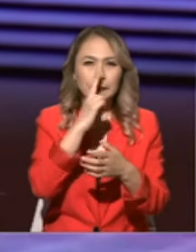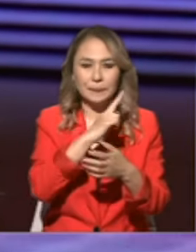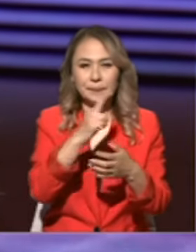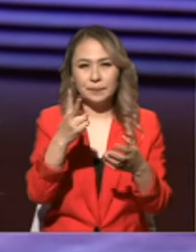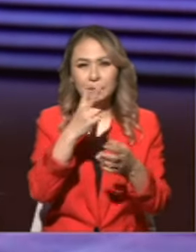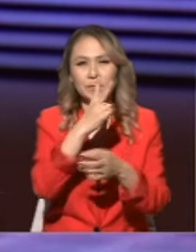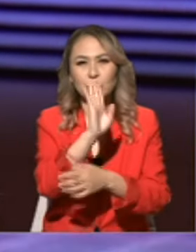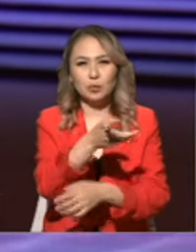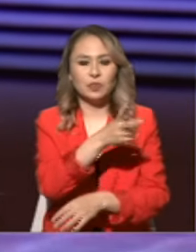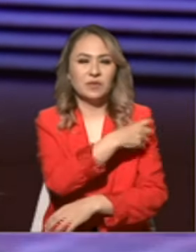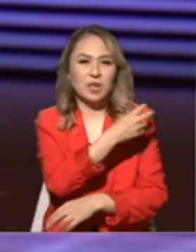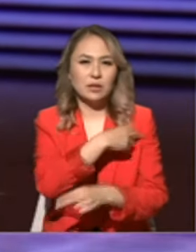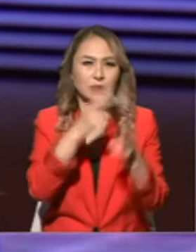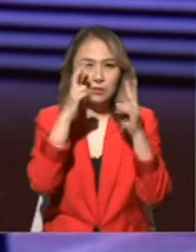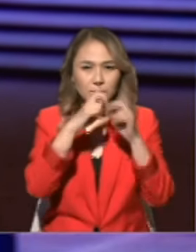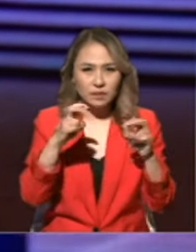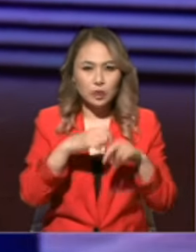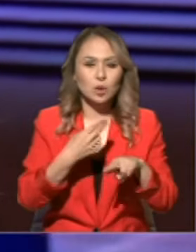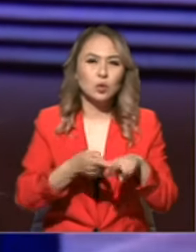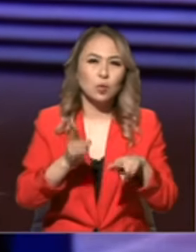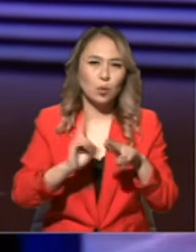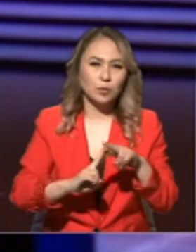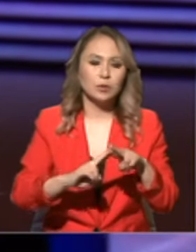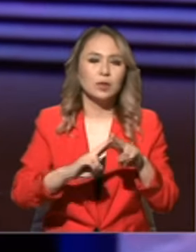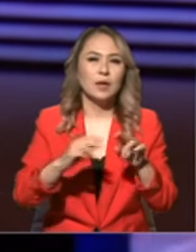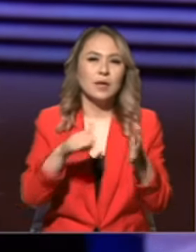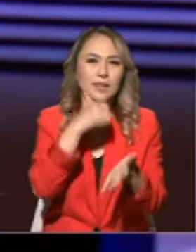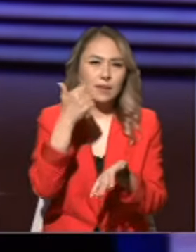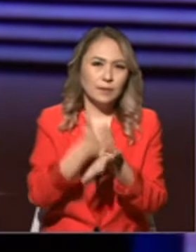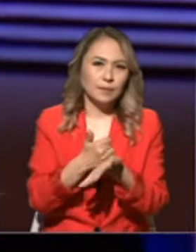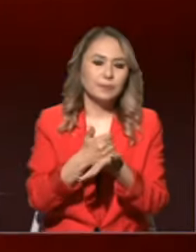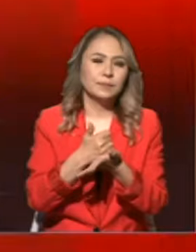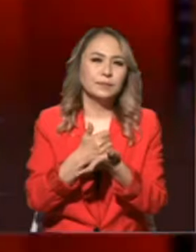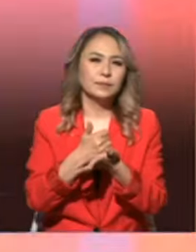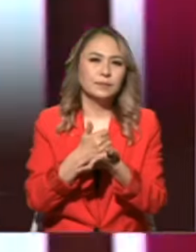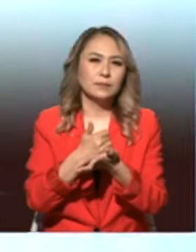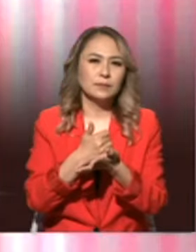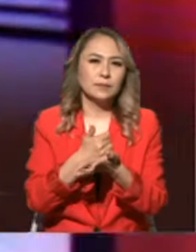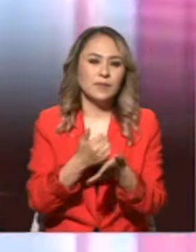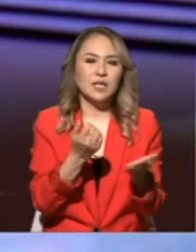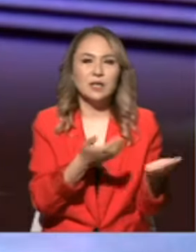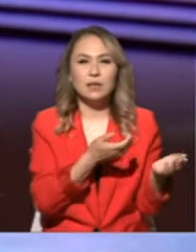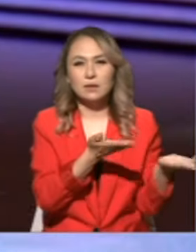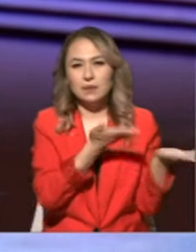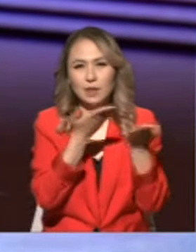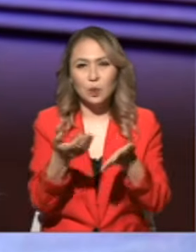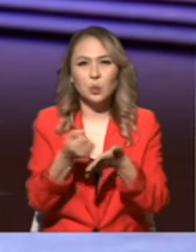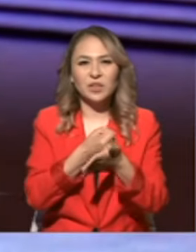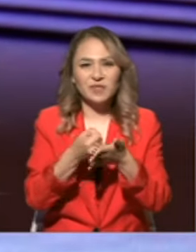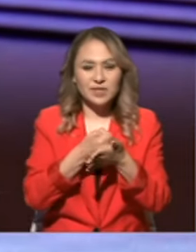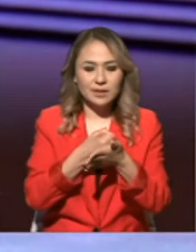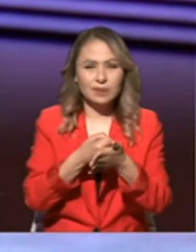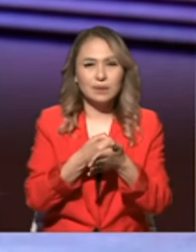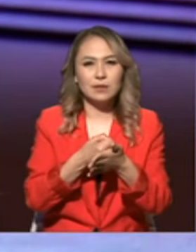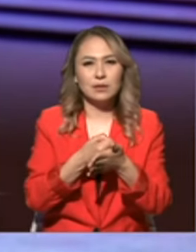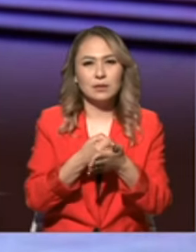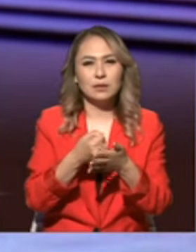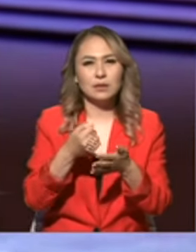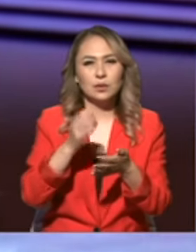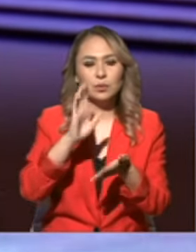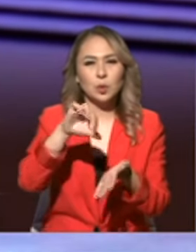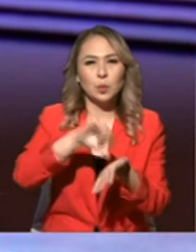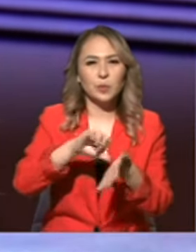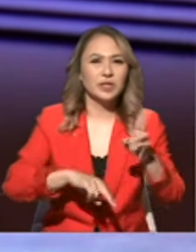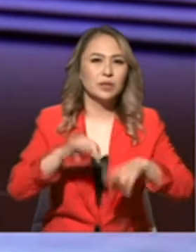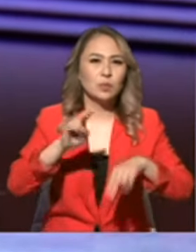де бәрі келе бастайды. Сол себептен бізде ең басты нәрсе бұл жерге инвестиция тарту арқылы сол жерге жаңағы өндірістерді